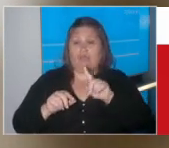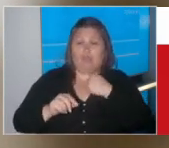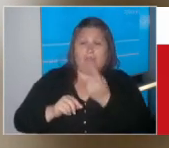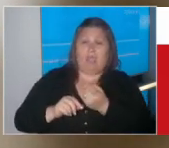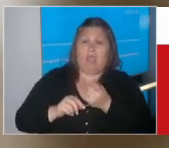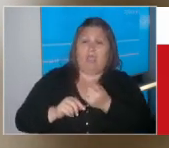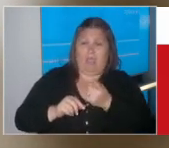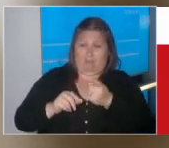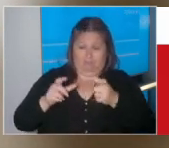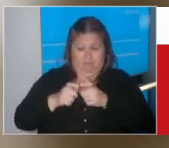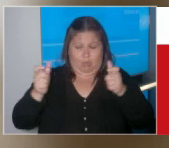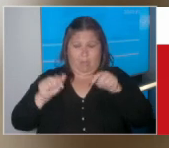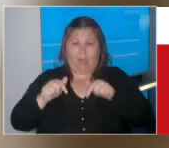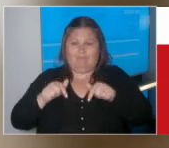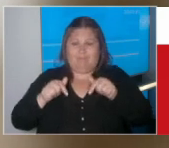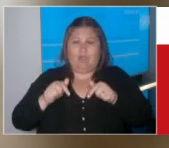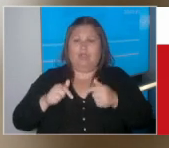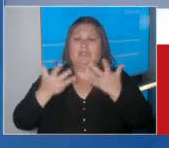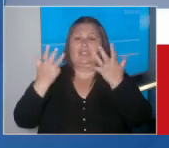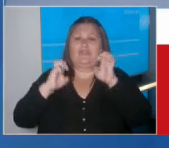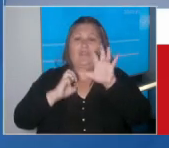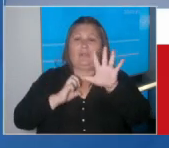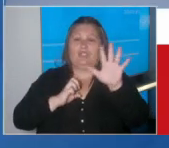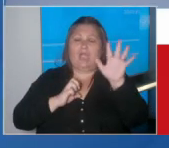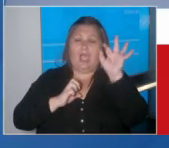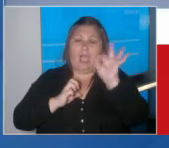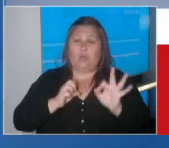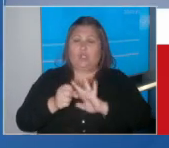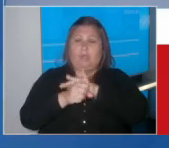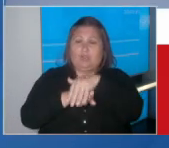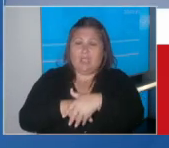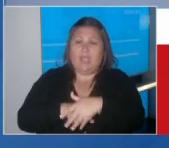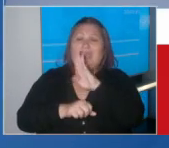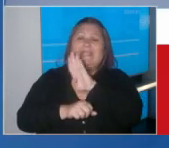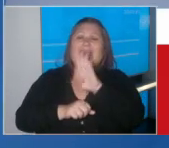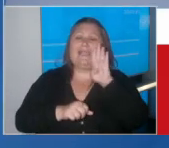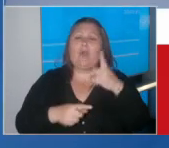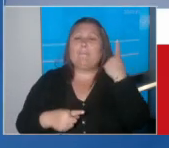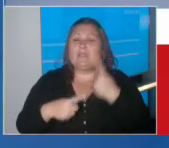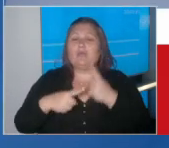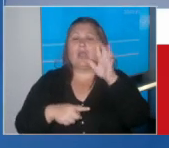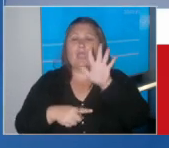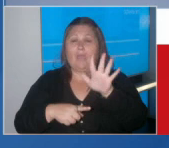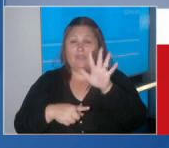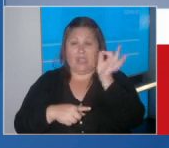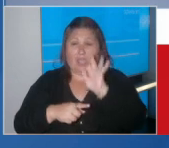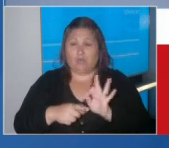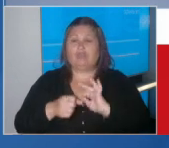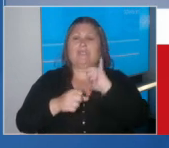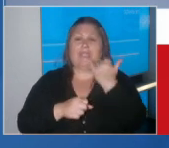קודם, שעל 95% זה לא משפיע, נתניהו בדיוק על 5% האלה שזה כן